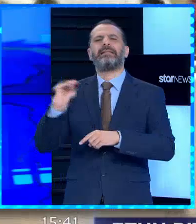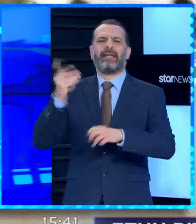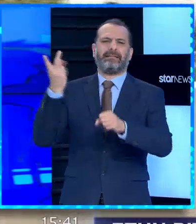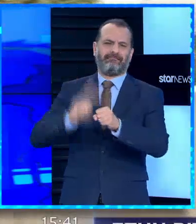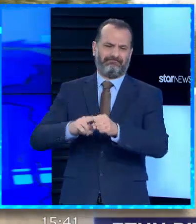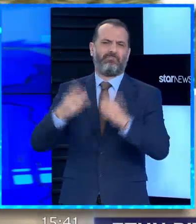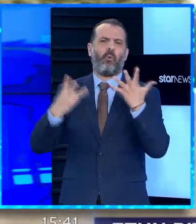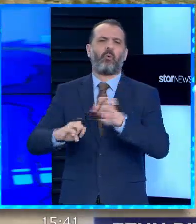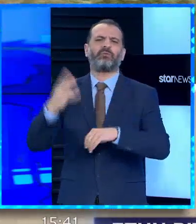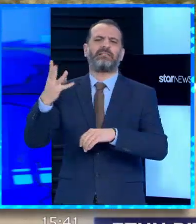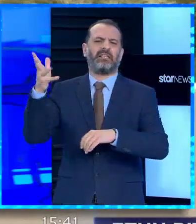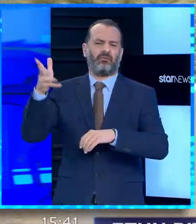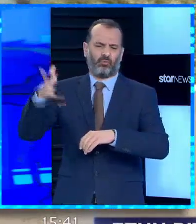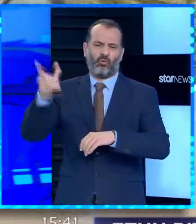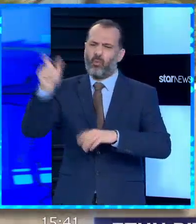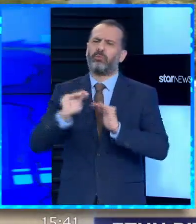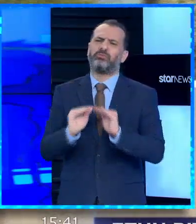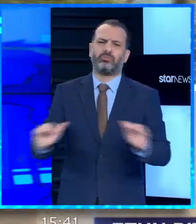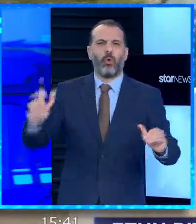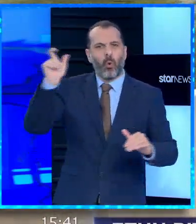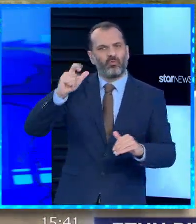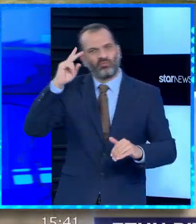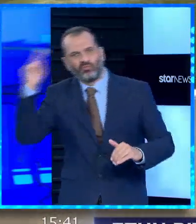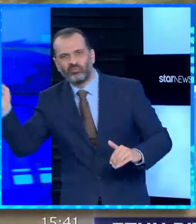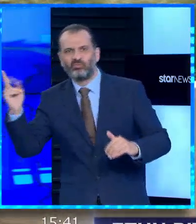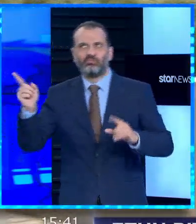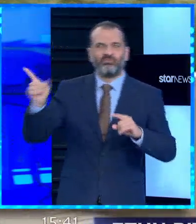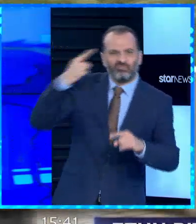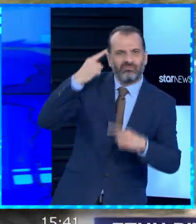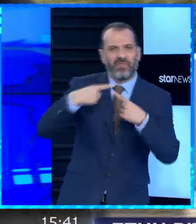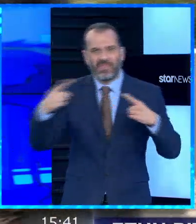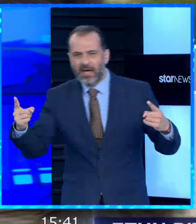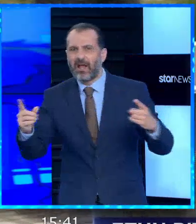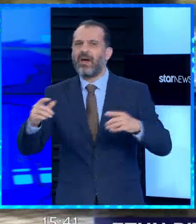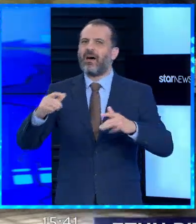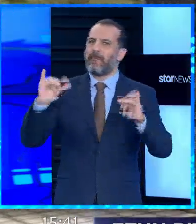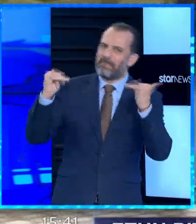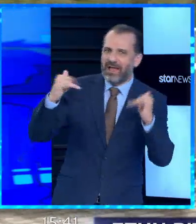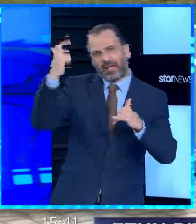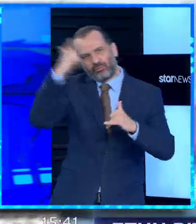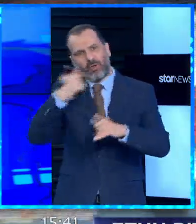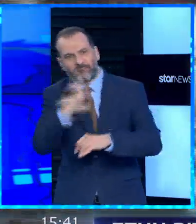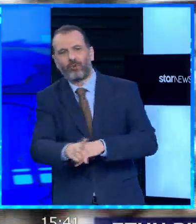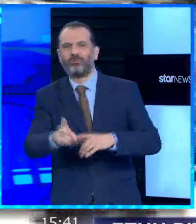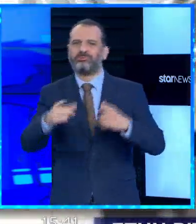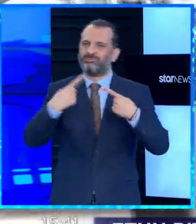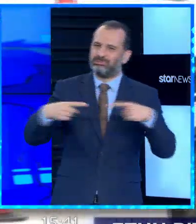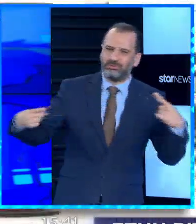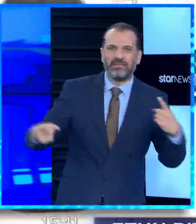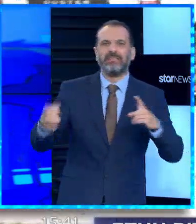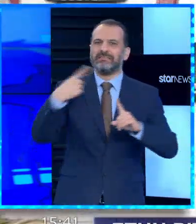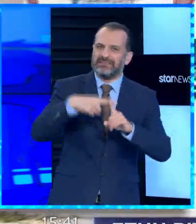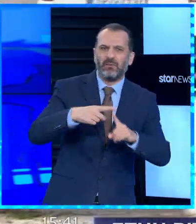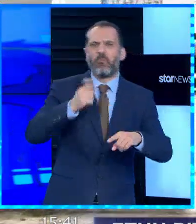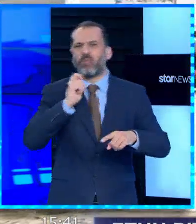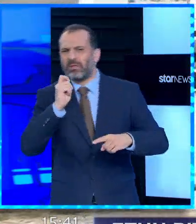σε ηλικία 84 ετών. Ευφυής, ευρηματικός κοσμοπολίτης με γενναίες δόσεις αυτοσαρκασμού. Ο Θεόδωρος Πάγκαλος έζησε και πολιτεύτηκε και στα όρια.